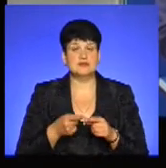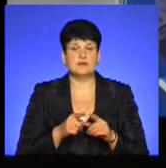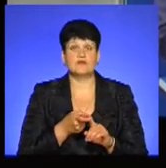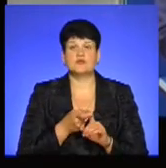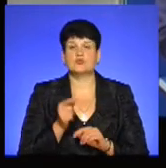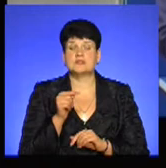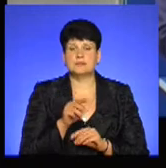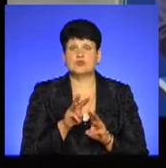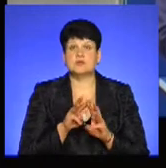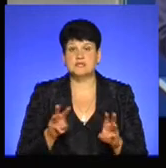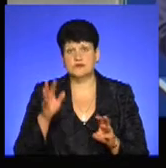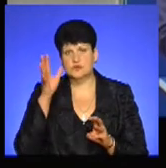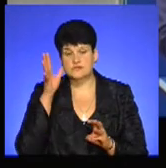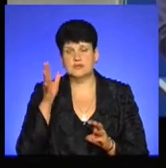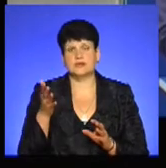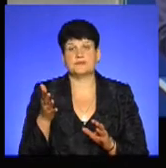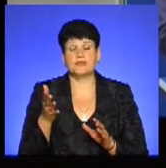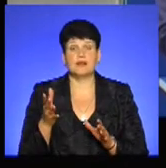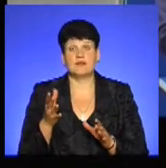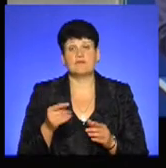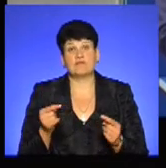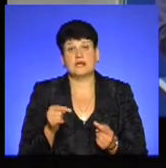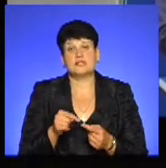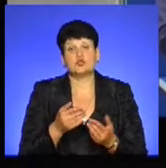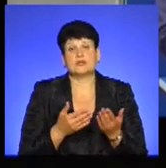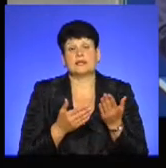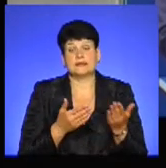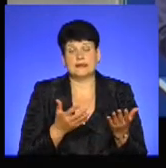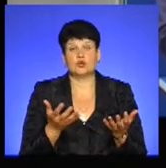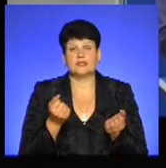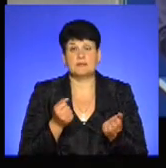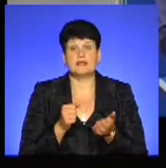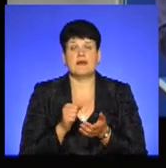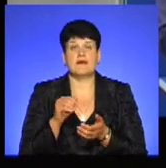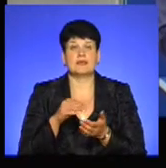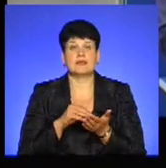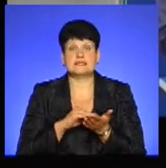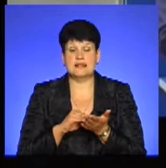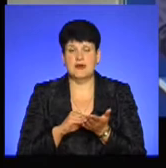що Міністерство освіти і науки України визначило для них отримання атестата через складання